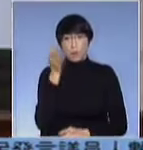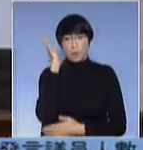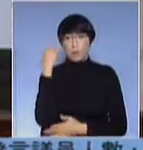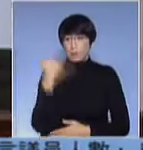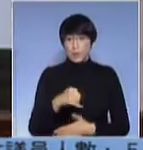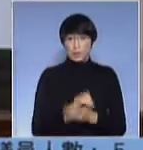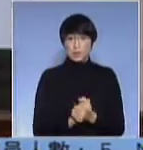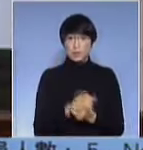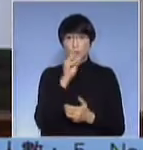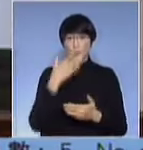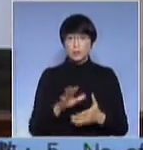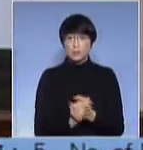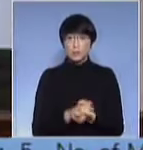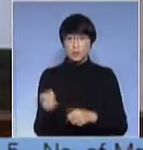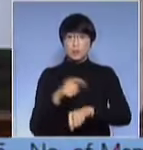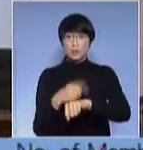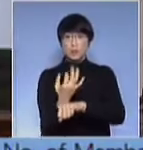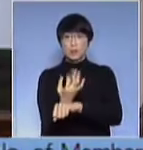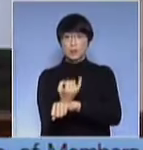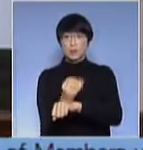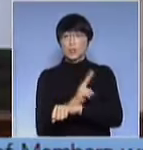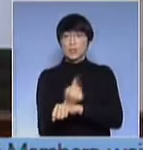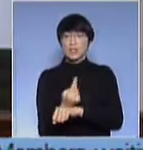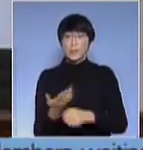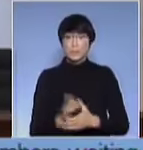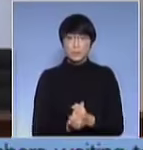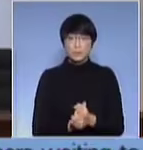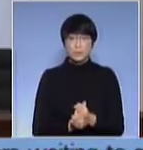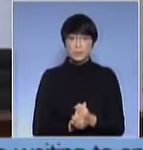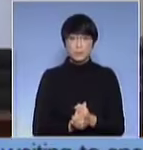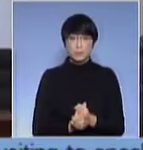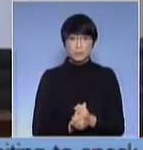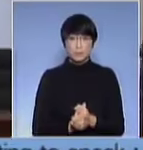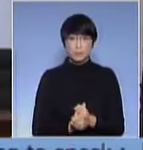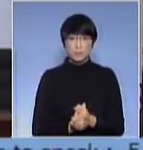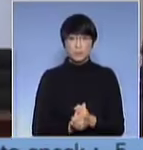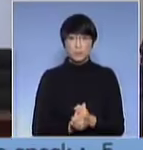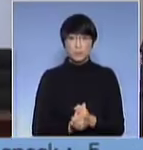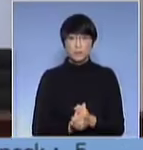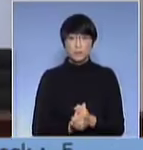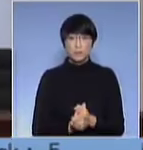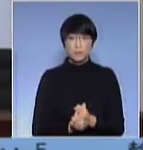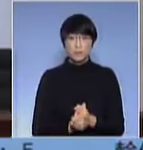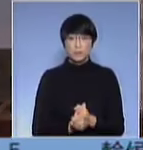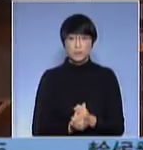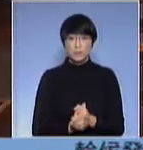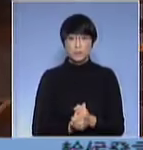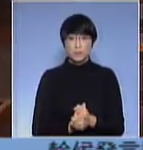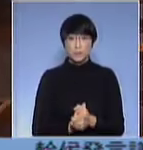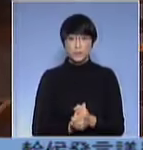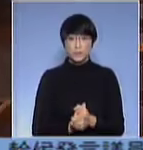講完啦，主席係咪啊？你用咗我二十秒啊！嚟咗主席先講啦，主席。